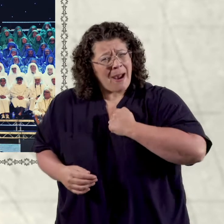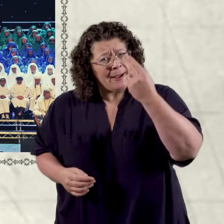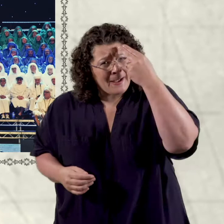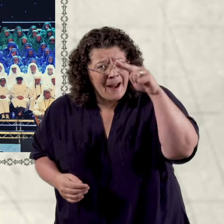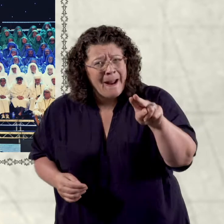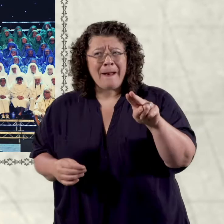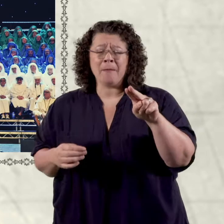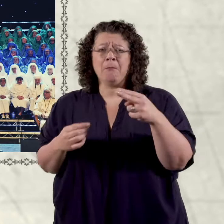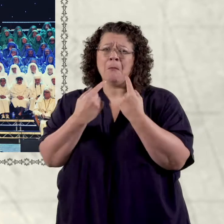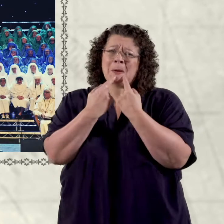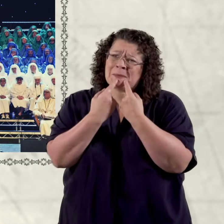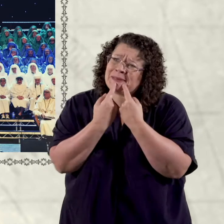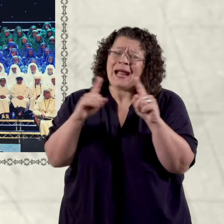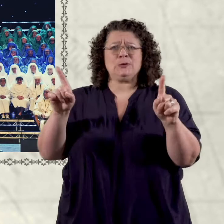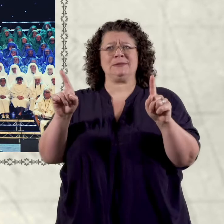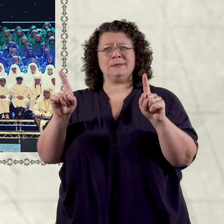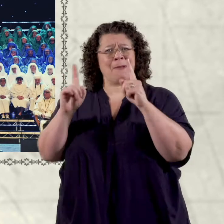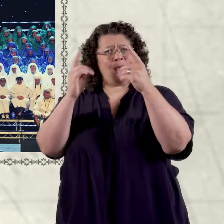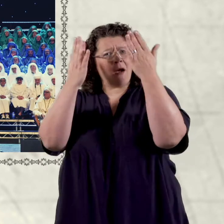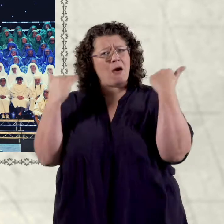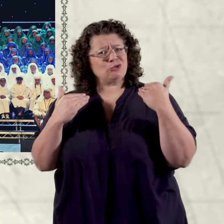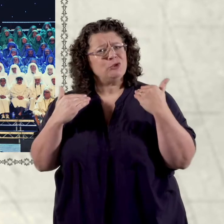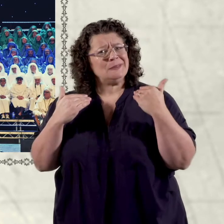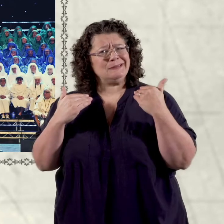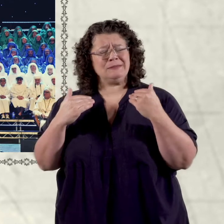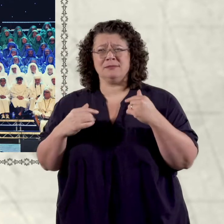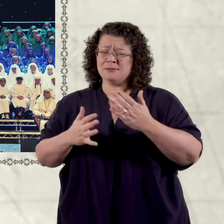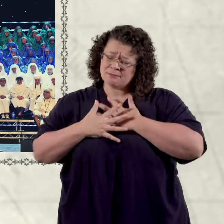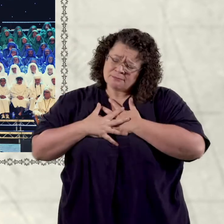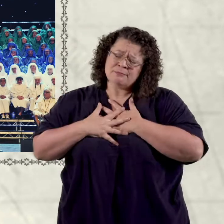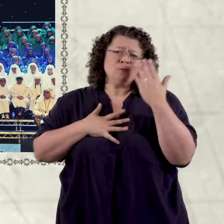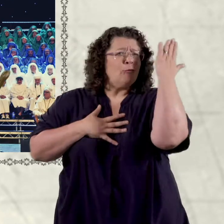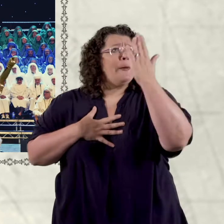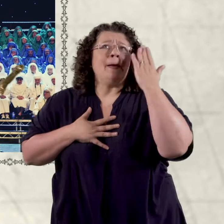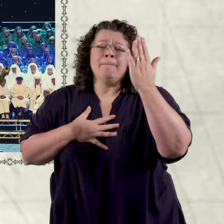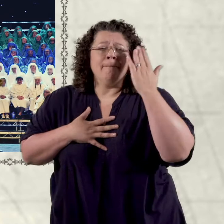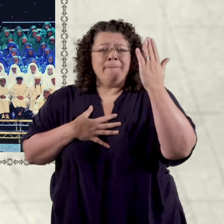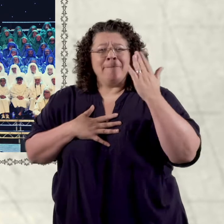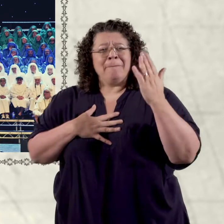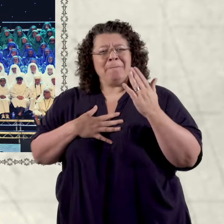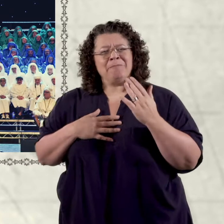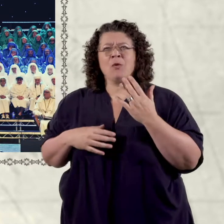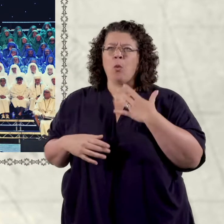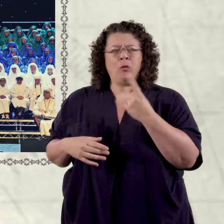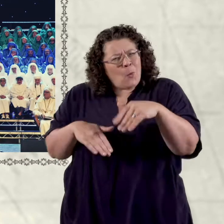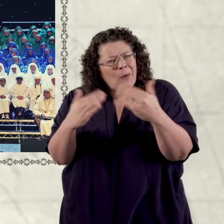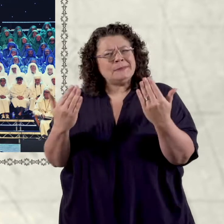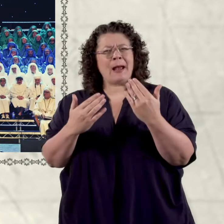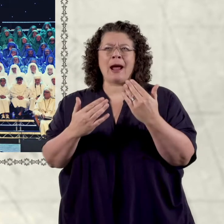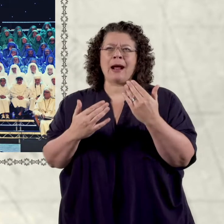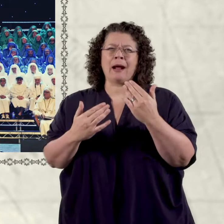Mi fyswn i wedi bod wrth y modd yn clywed yn ffug enw i yn cael ei gyhoeddi fel yna mewn